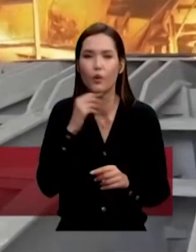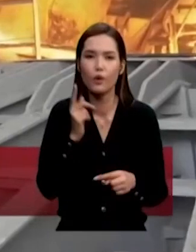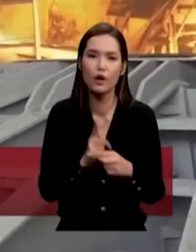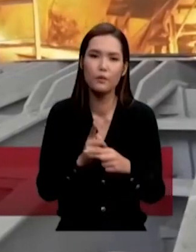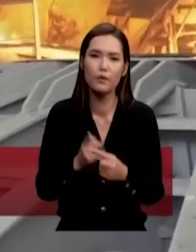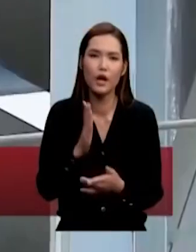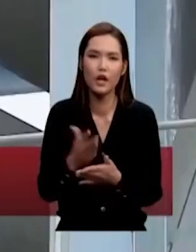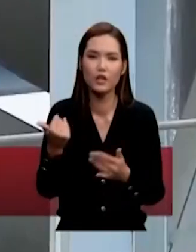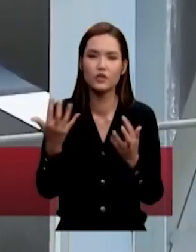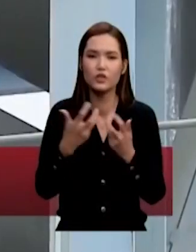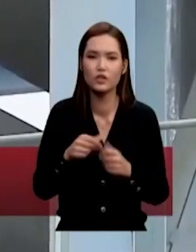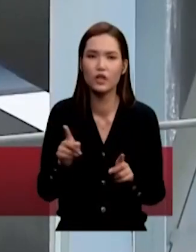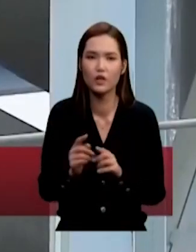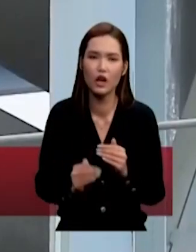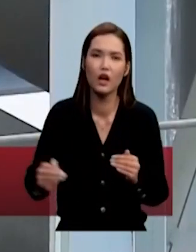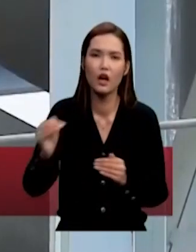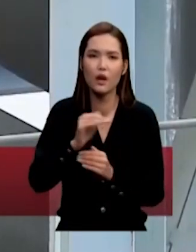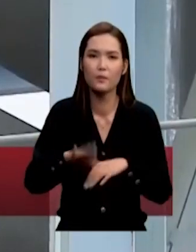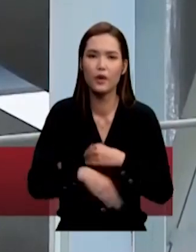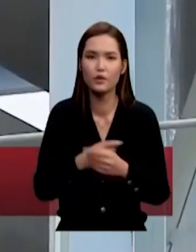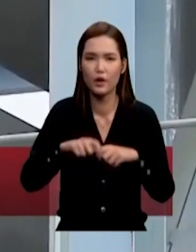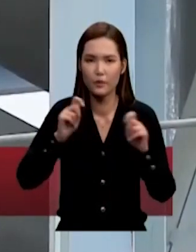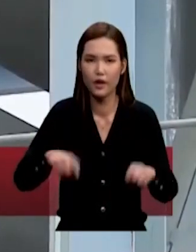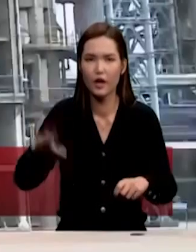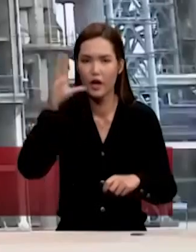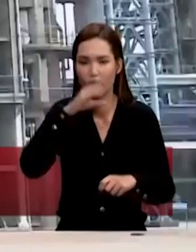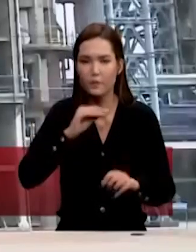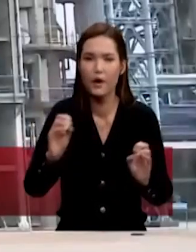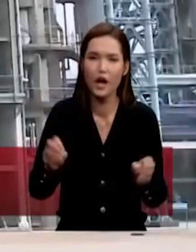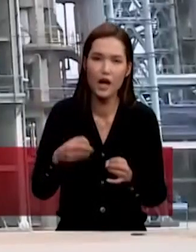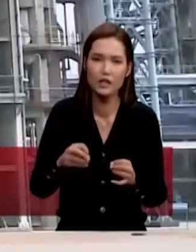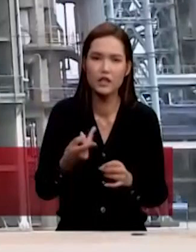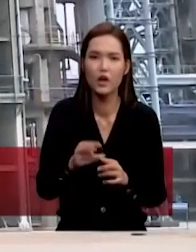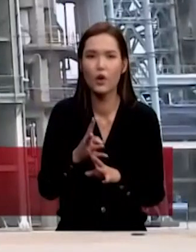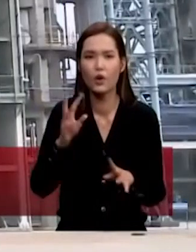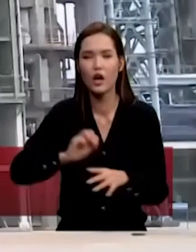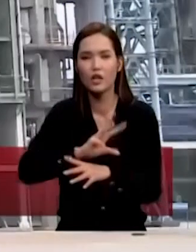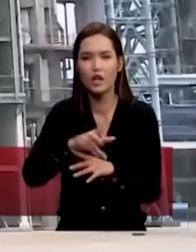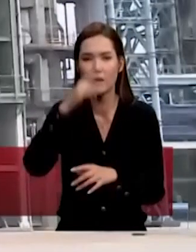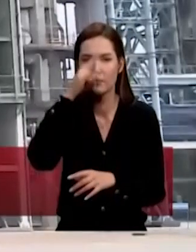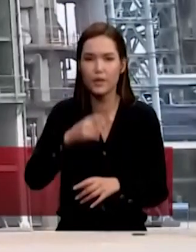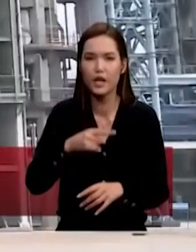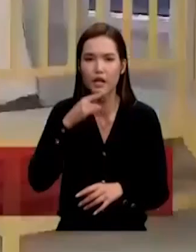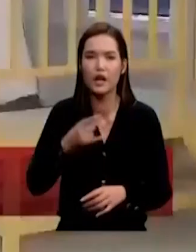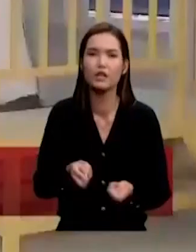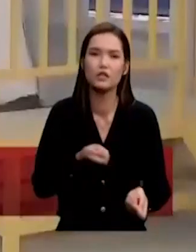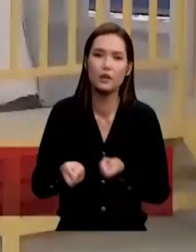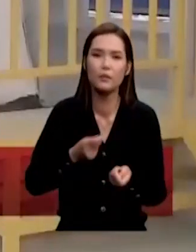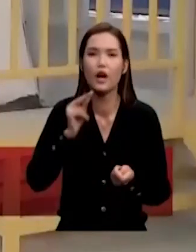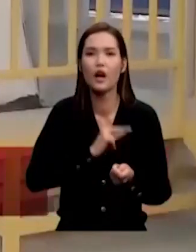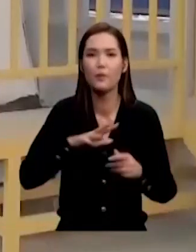Они считают, что такой подход создаст новый стимул для притока внешних средств, а это в свою очередь обеспечит Казахстан новыми предприятиями и